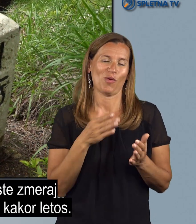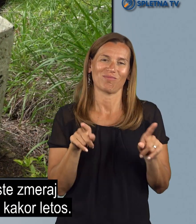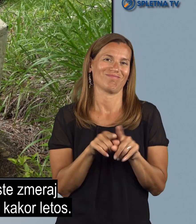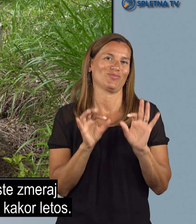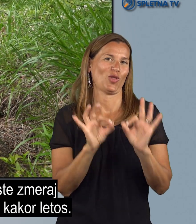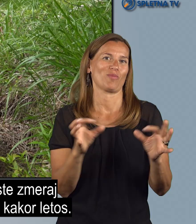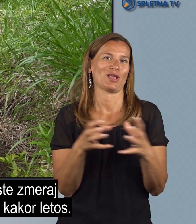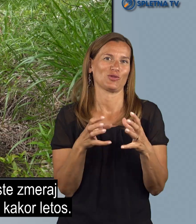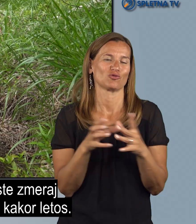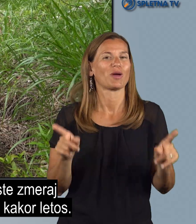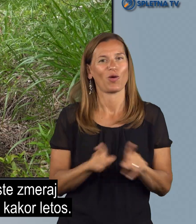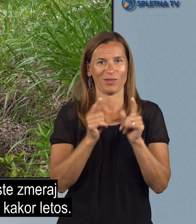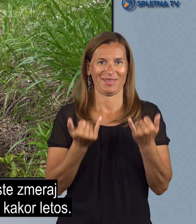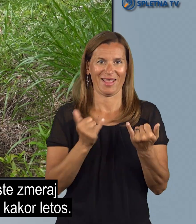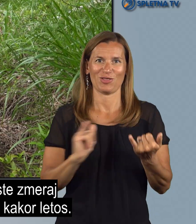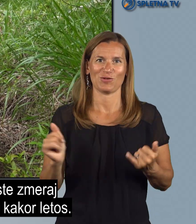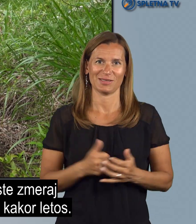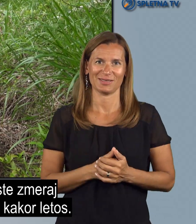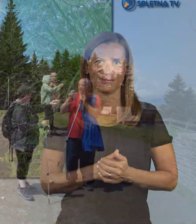dobra družba, kakor letos.